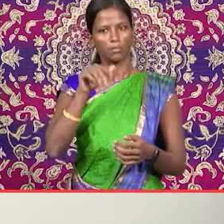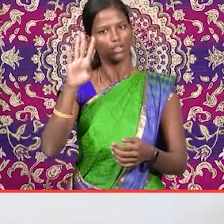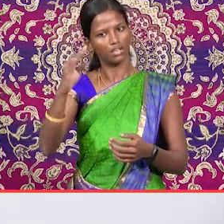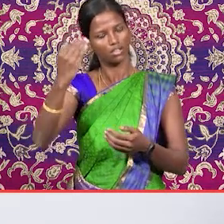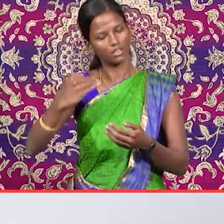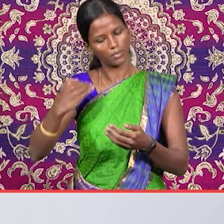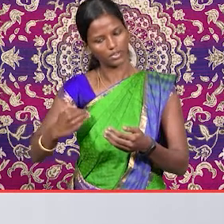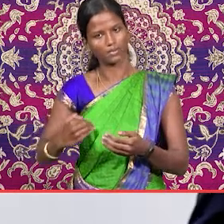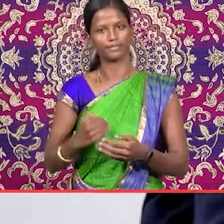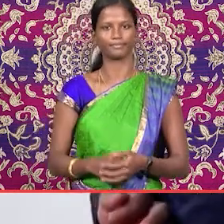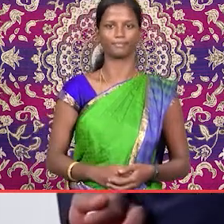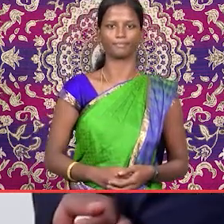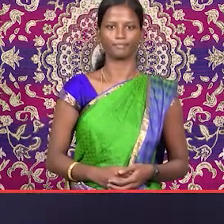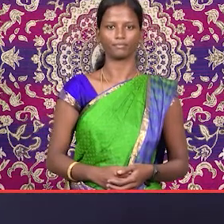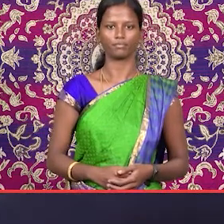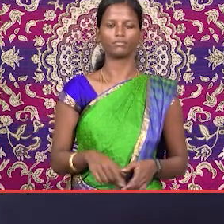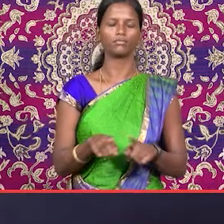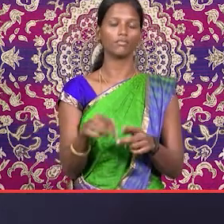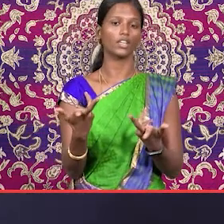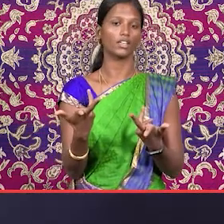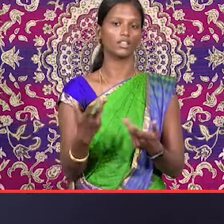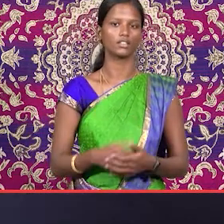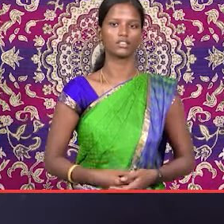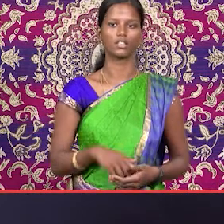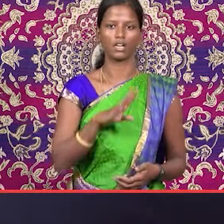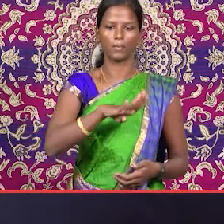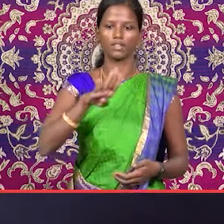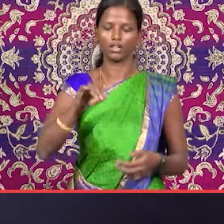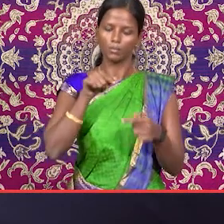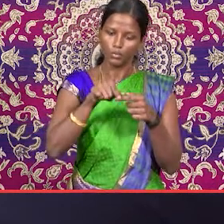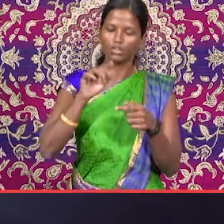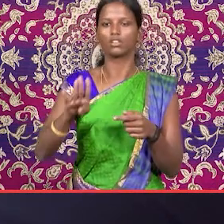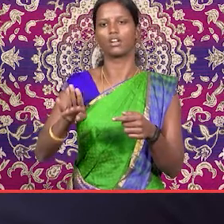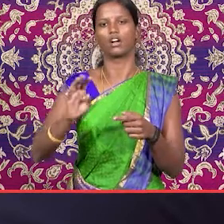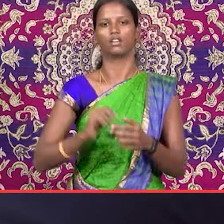4 9 36 இப்படி கண்டினியூஸாக போயிட்டே இருக்கும். அப்போ குறைக்கப்பட்ட சதவீதம் பார்த்தீங்கன்னா